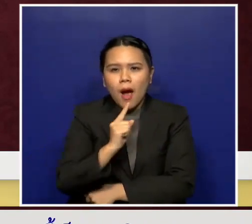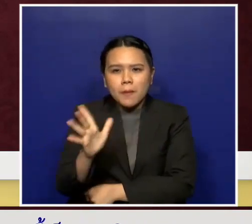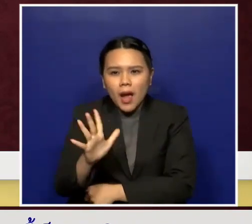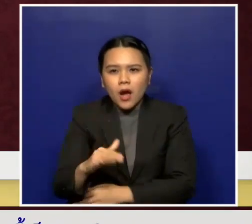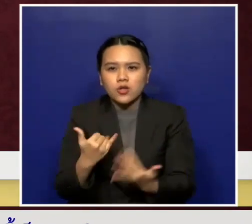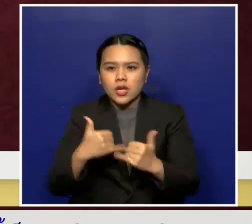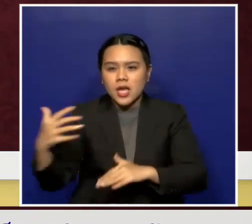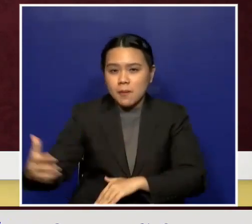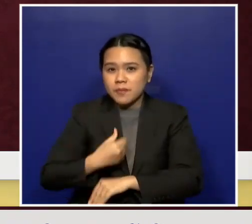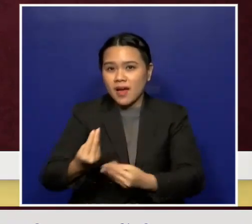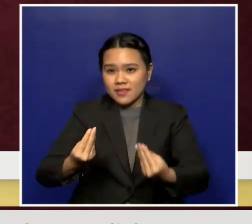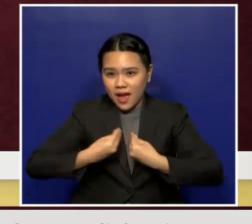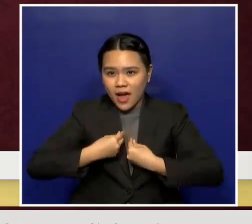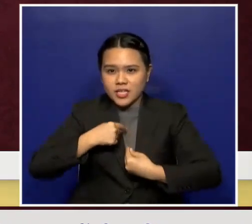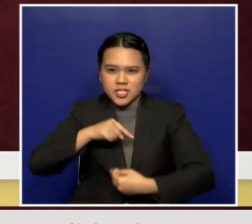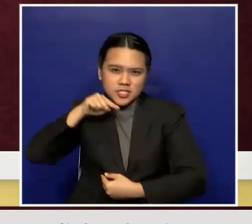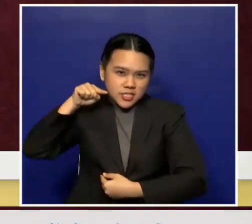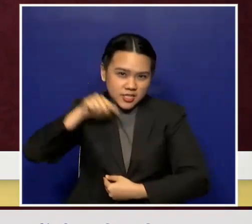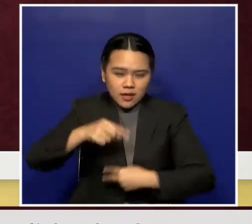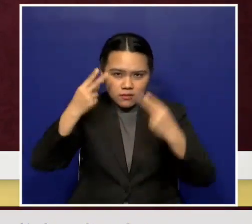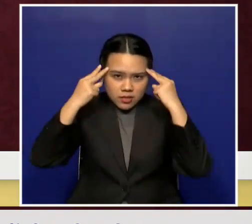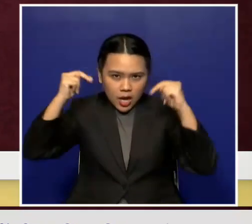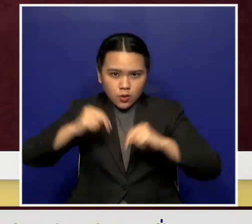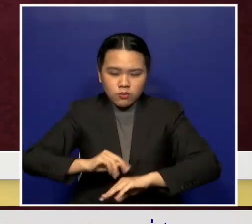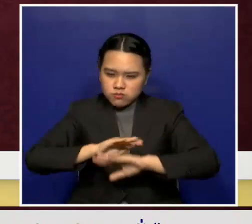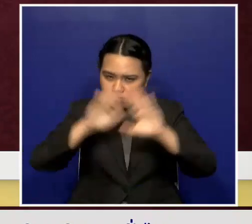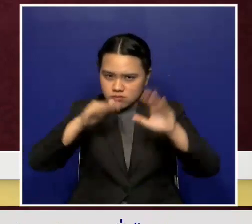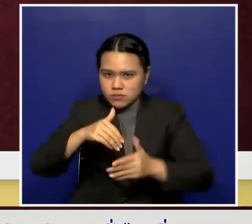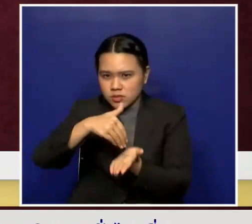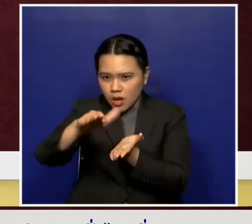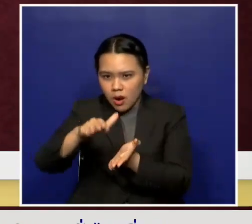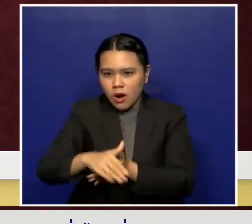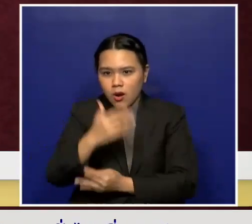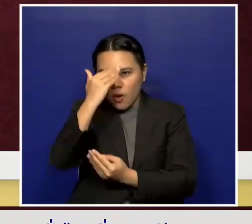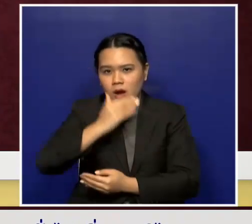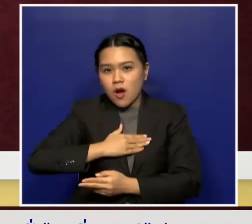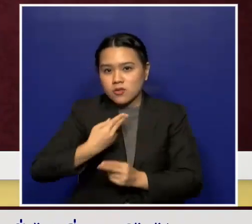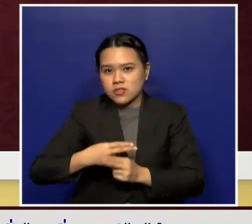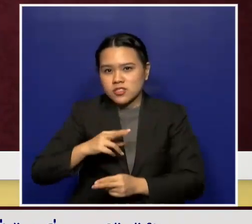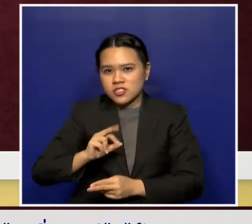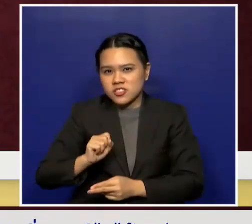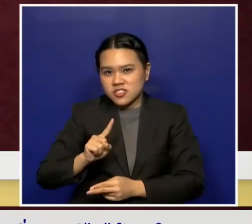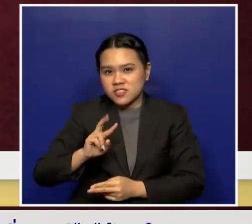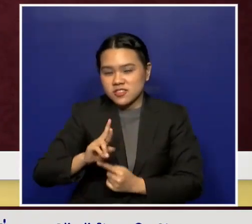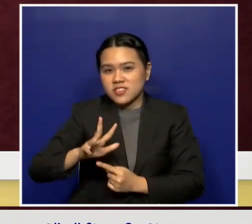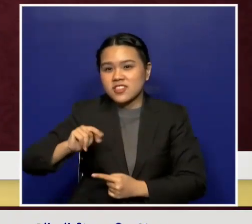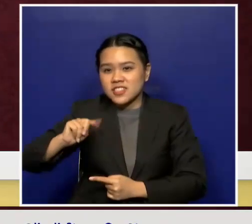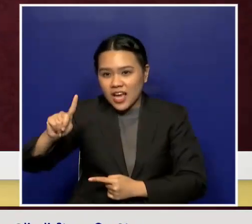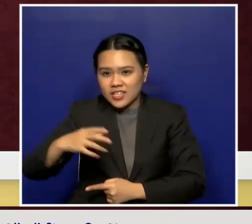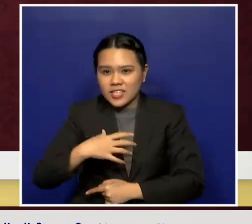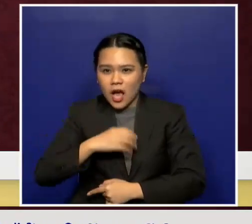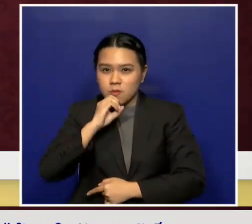หน่อยสิกูจะสั่งปลดนายกเดี๋ยวนี้เลยนี่คือสรัญวุฒิสรัญเกตอยากจะบอกความในใจของสสในสภา